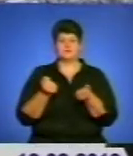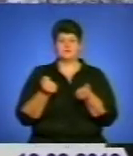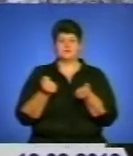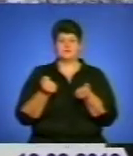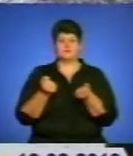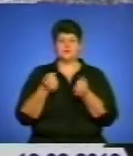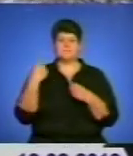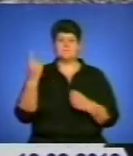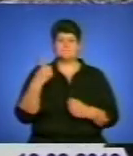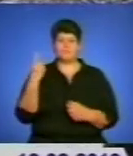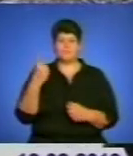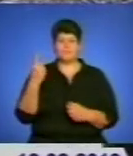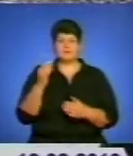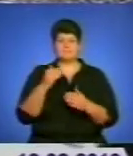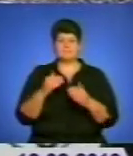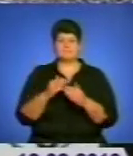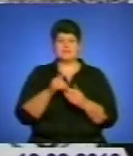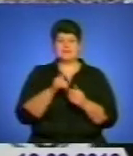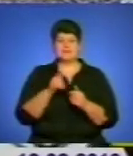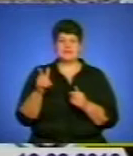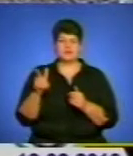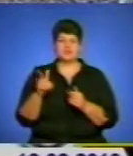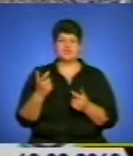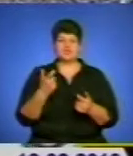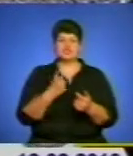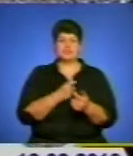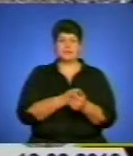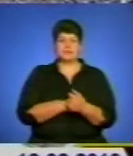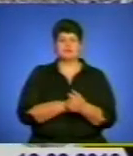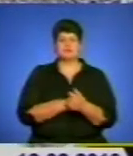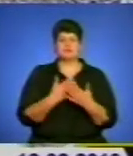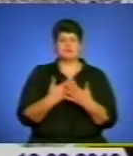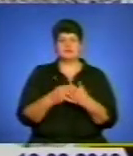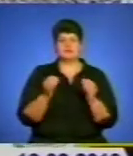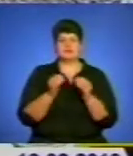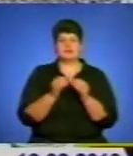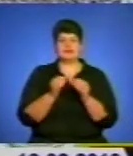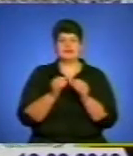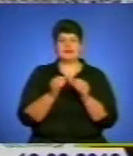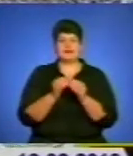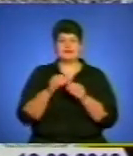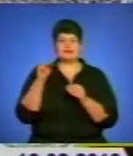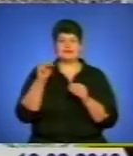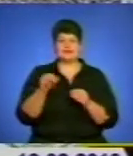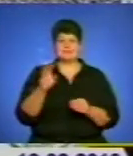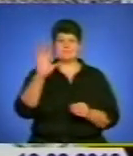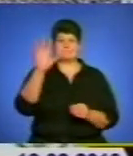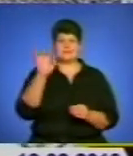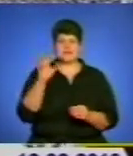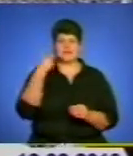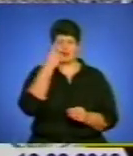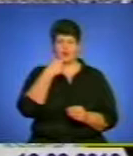в цьому епідсезоні щепилося майже 10500 осіб. Тобто це є